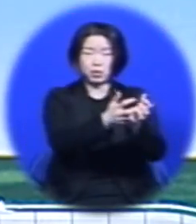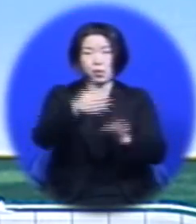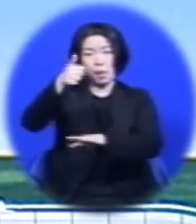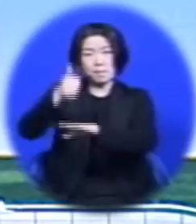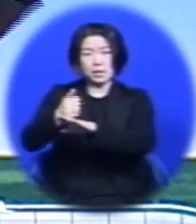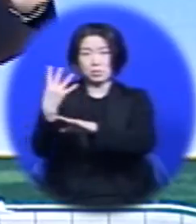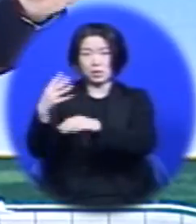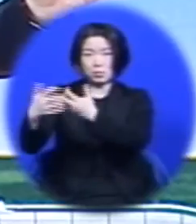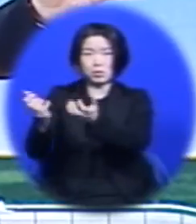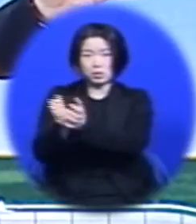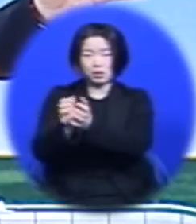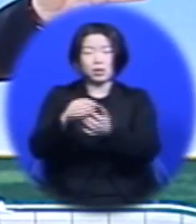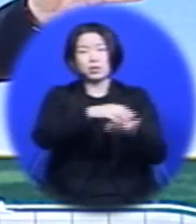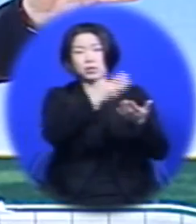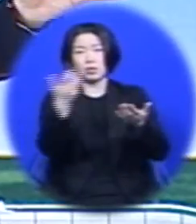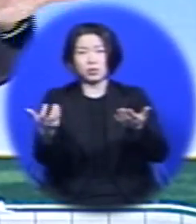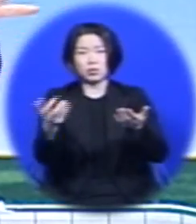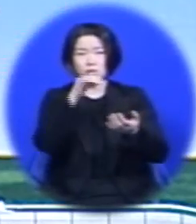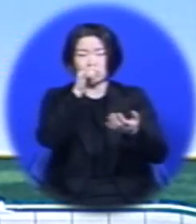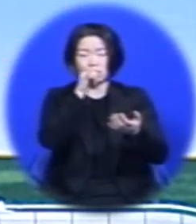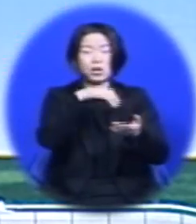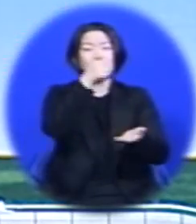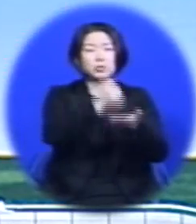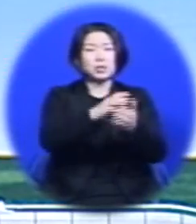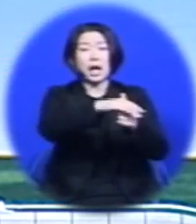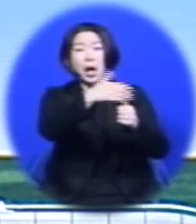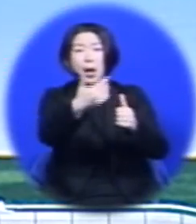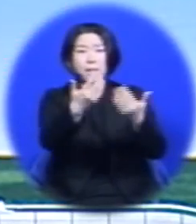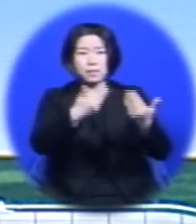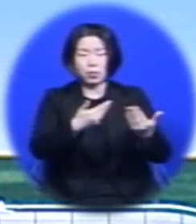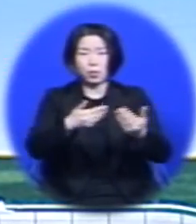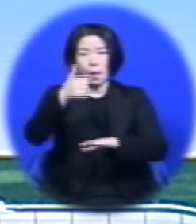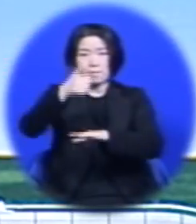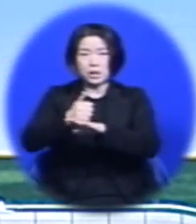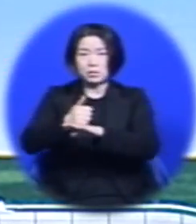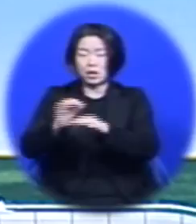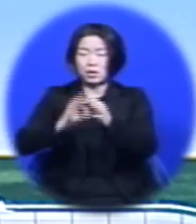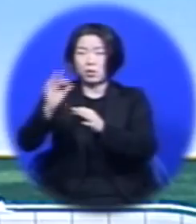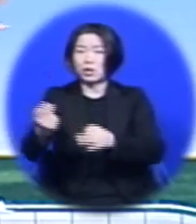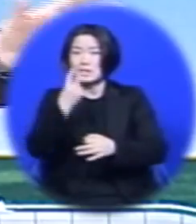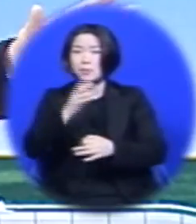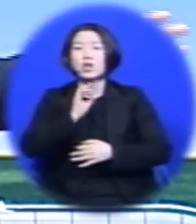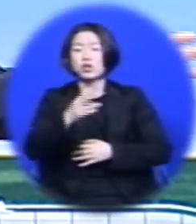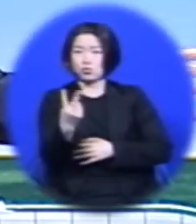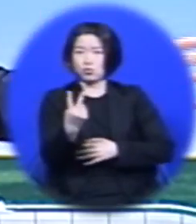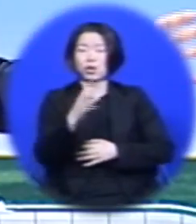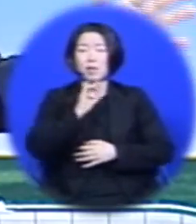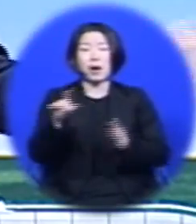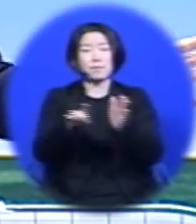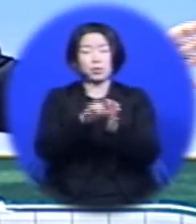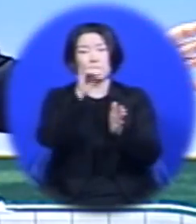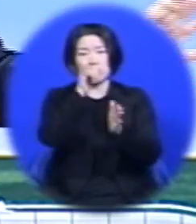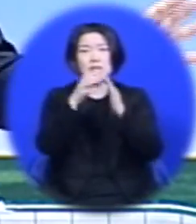죄에서 해방감을 얻어서 마지막에 영원한 생명을 이르게 됩니다 그렇게만 믿고 있는